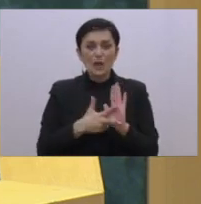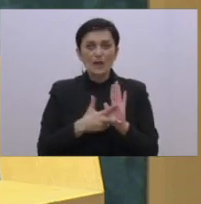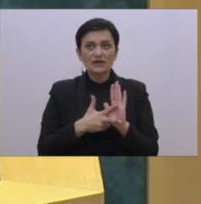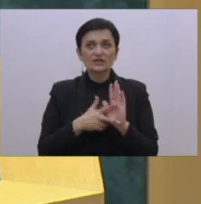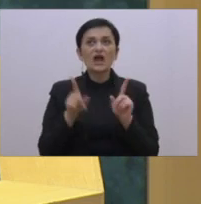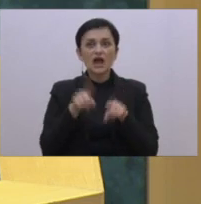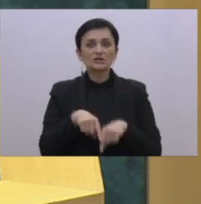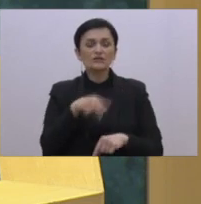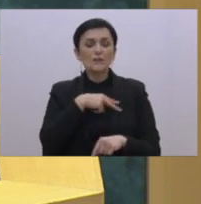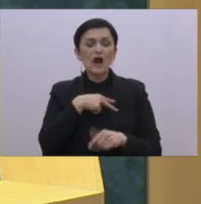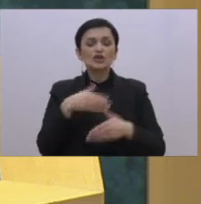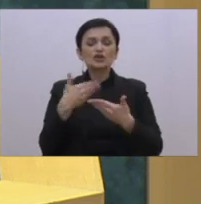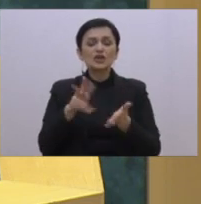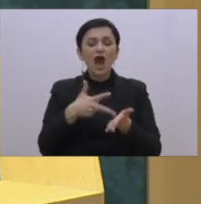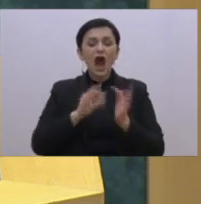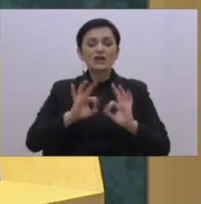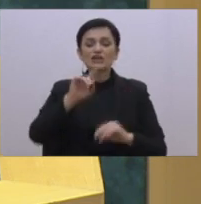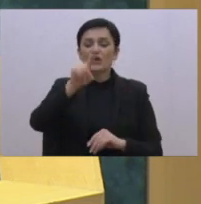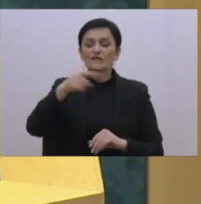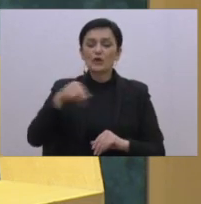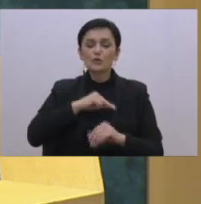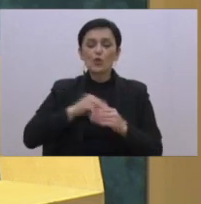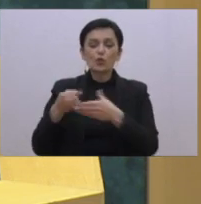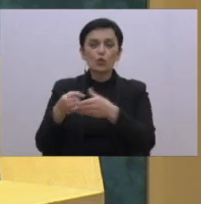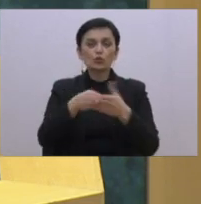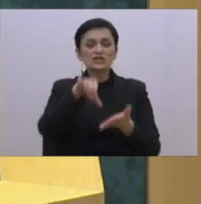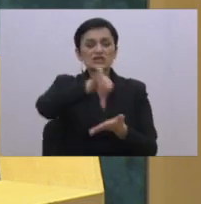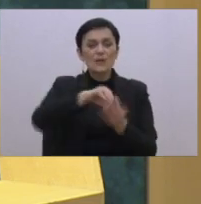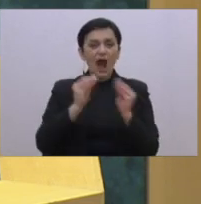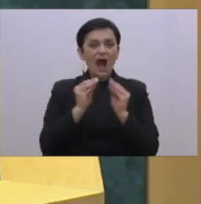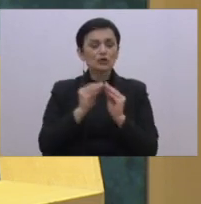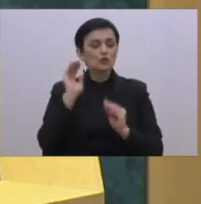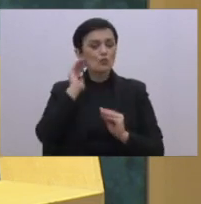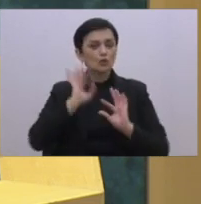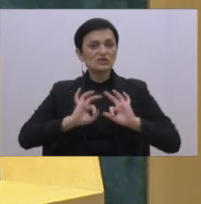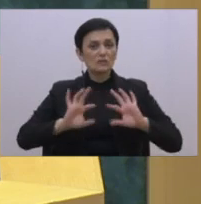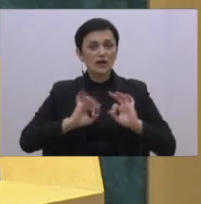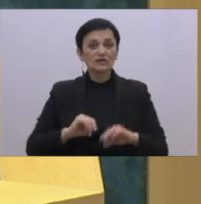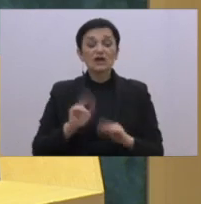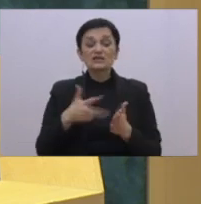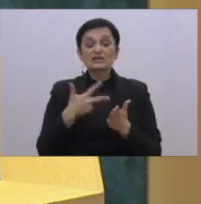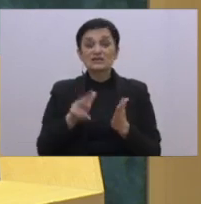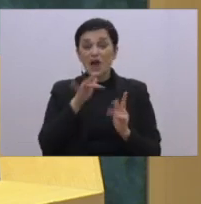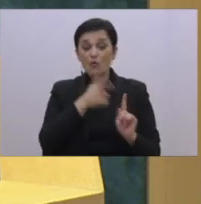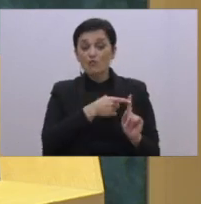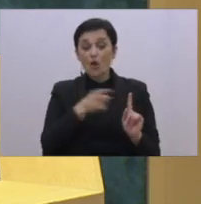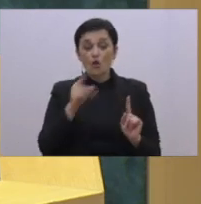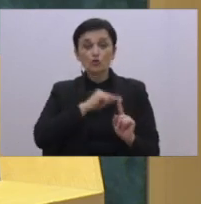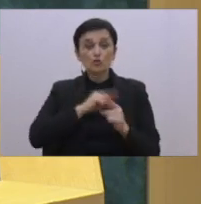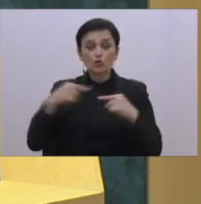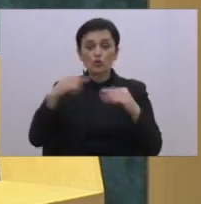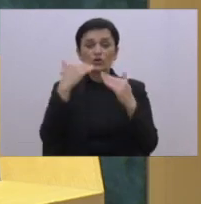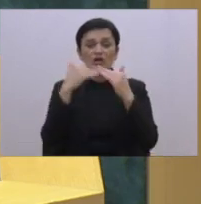და ასევე პარლამენტის წინაშე ანგარიშვალდებული უწყებების წარმოადგენლების 10 მოსმენა. საანგარიშო პერიოდში უწყებებში